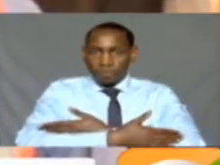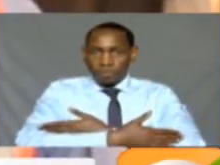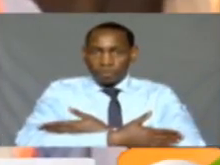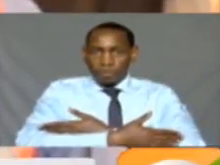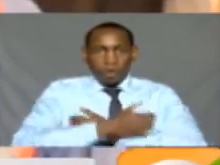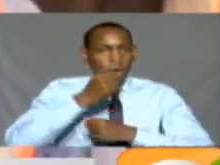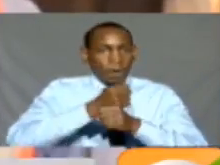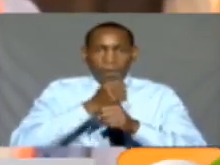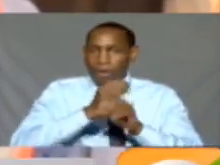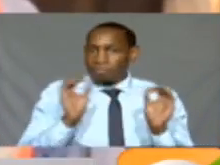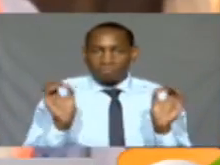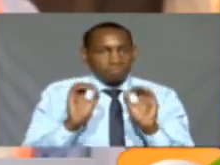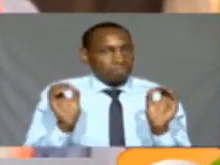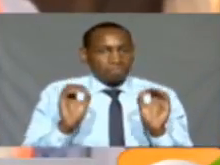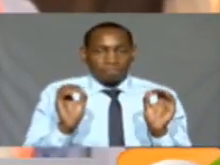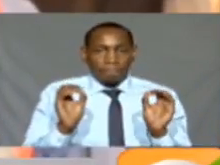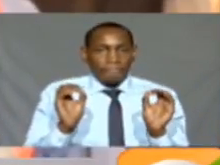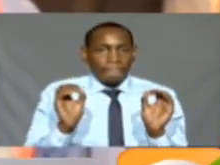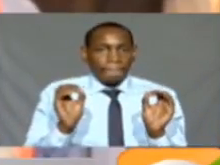sitembei usiku,